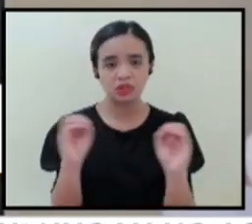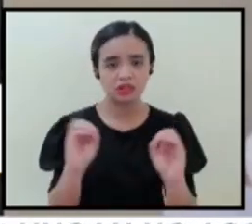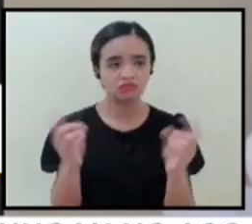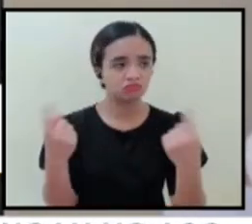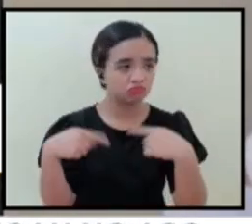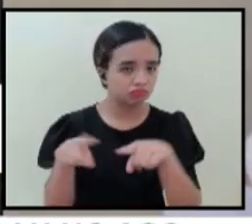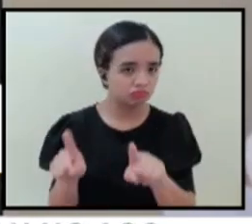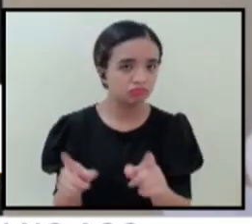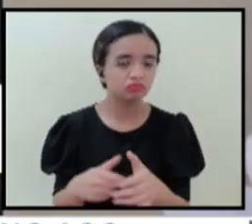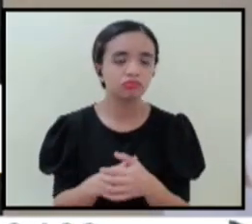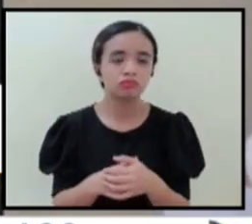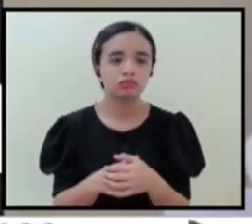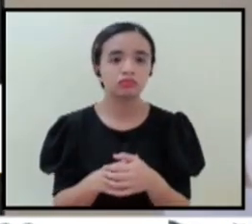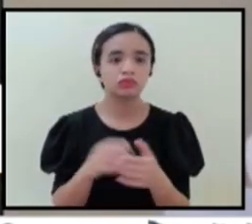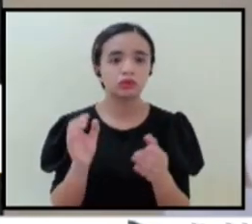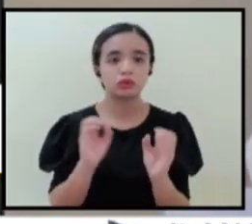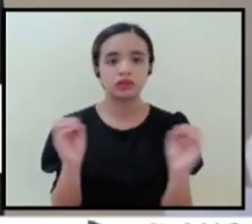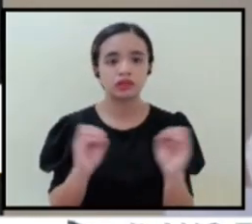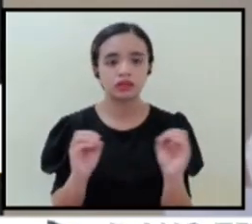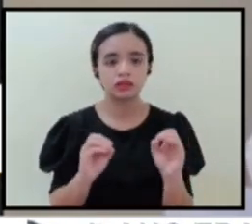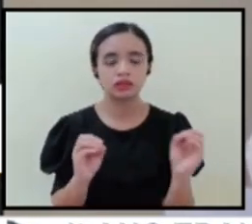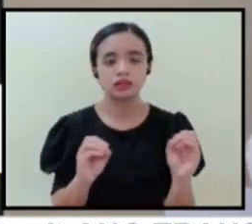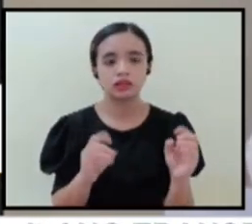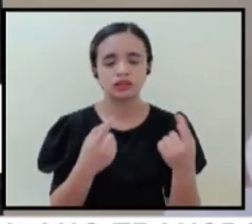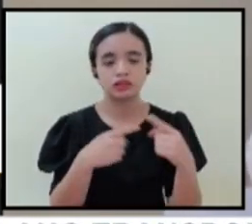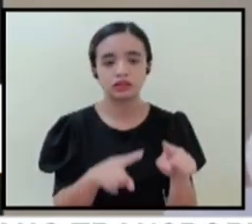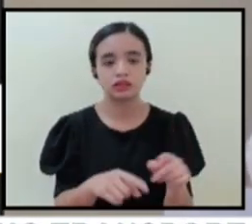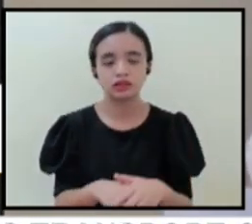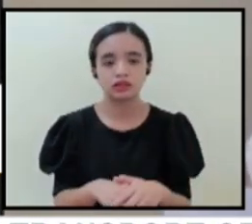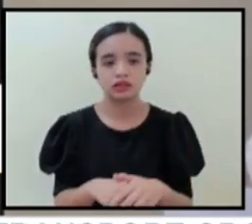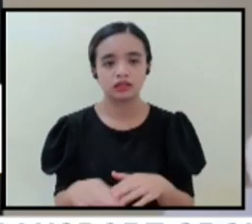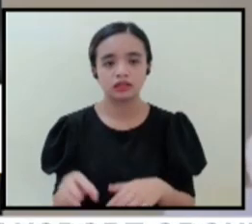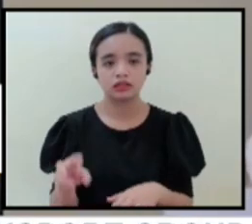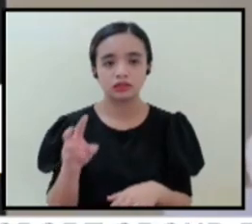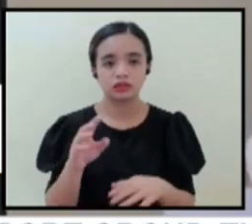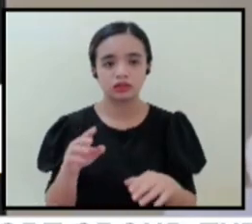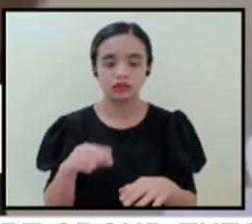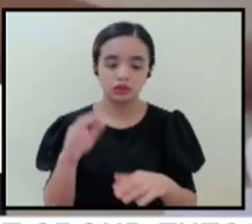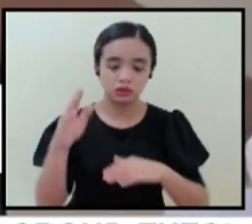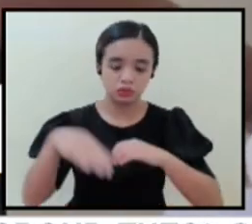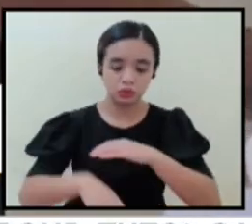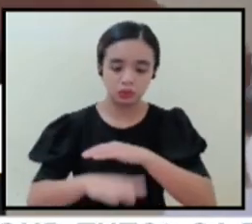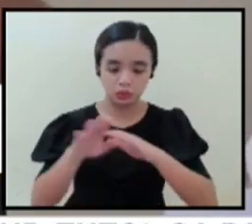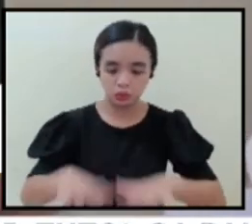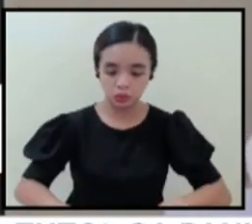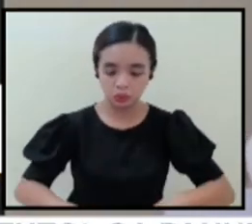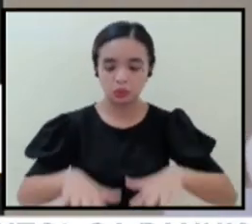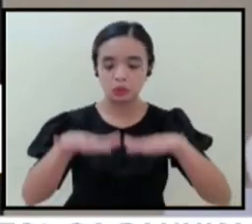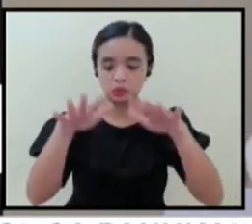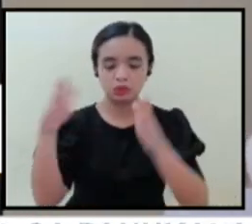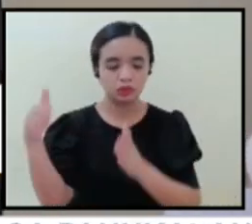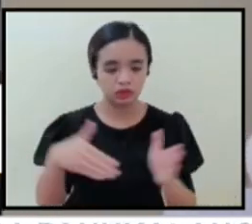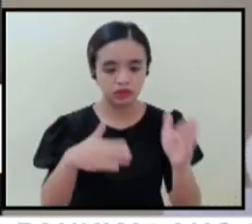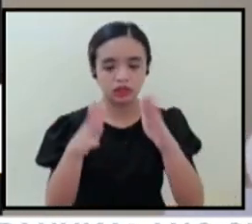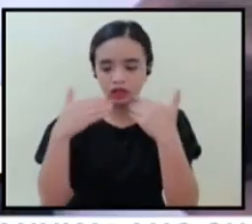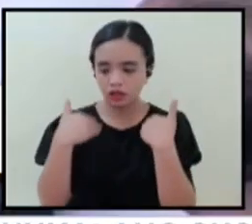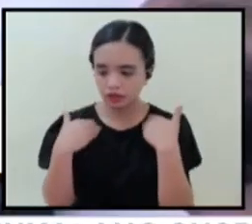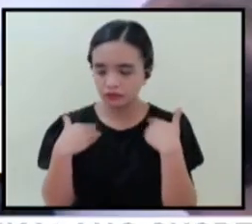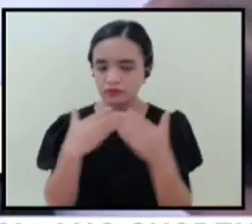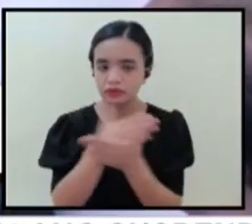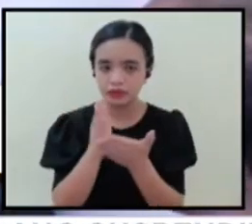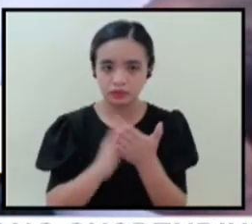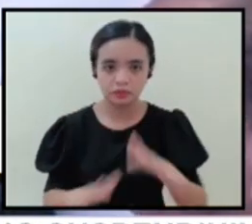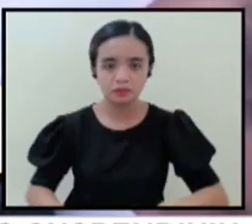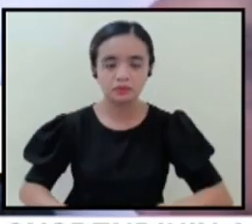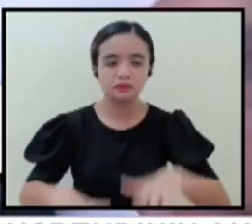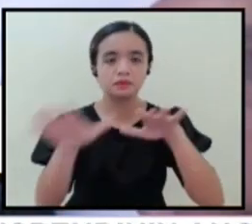Walang talagang pupuntahan. Mataas yung tubig ng dagat, mataas yung tubig sa ilog, may baha pa doon sa mga farmlands. Ang